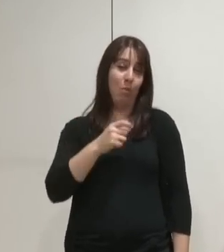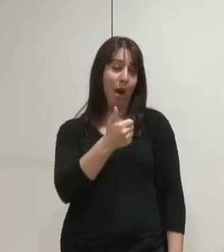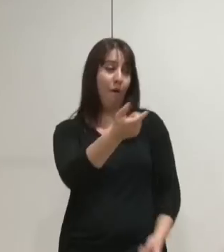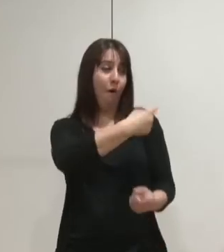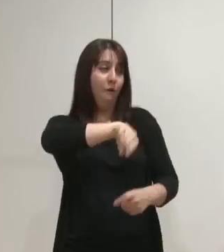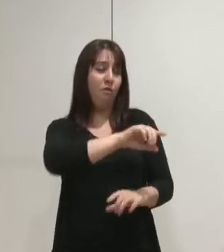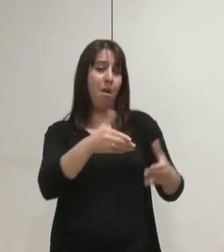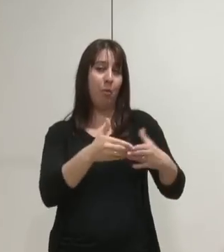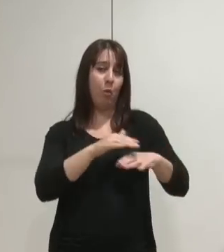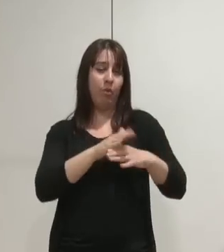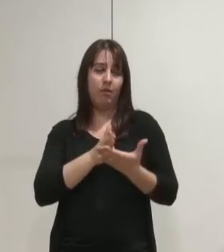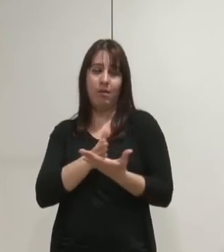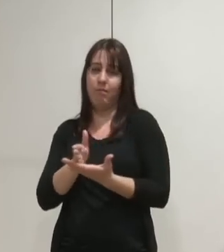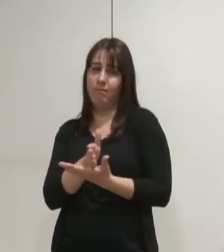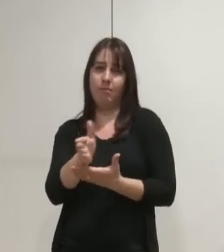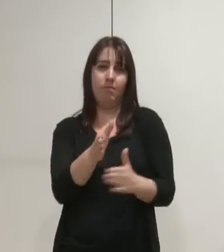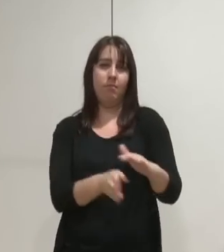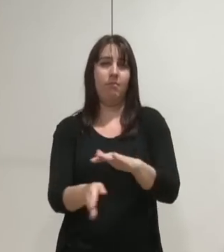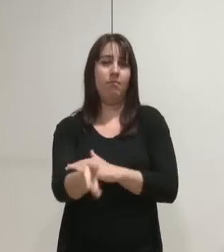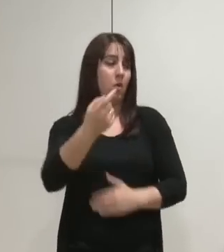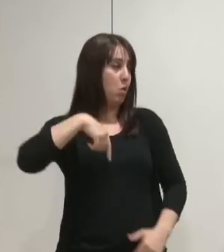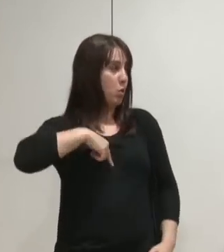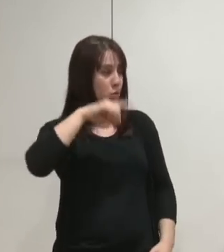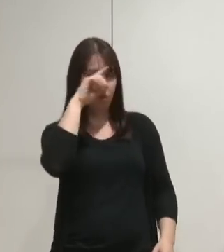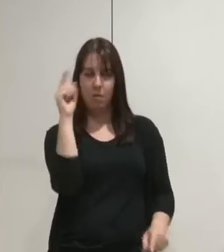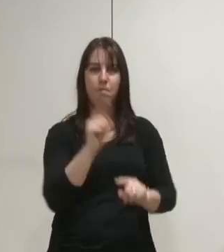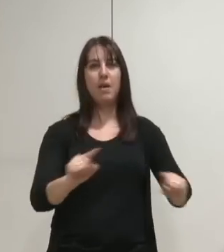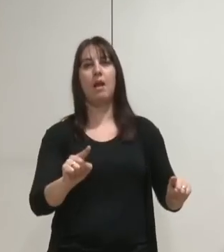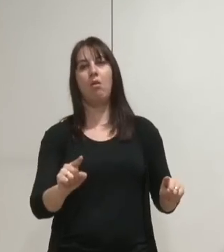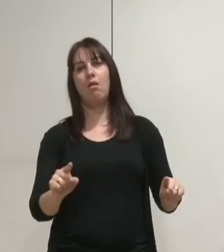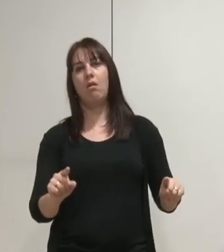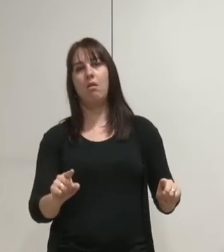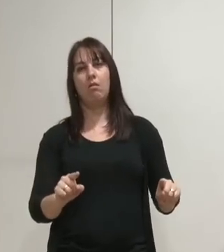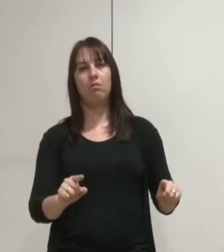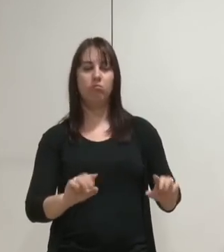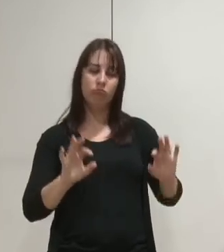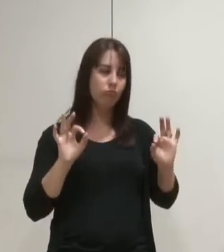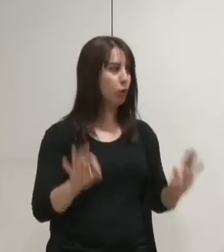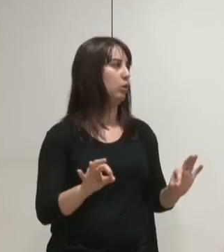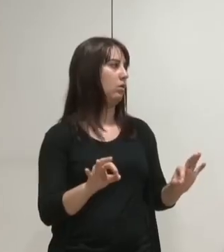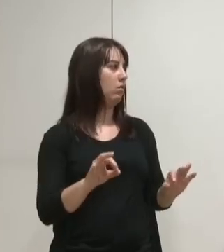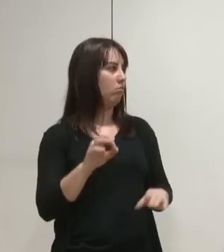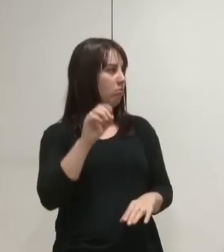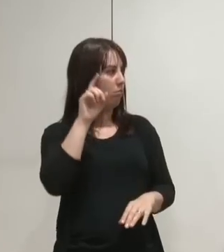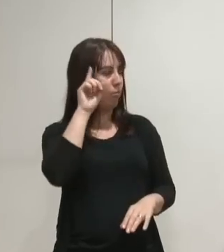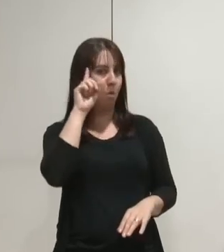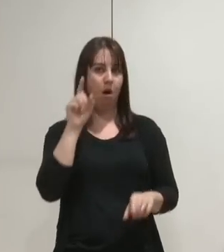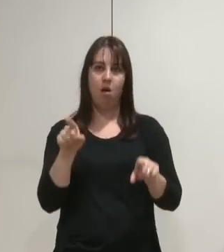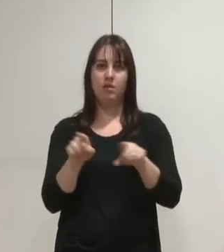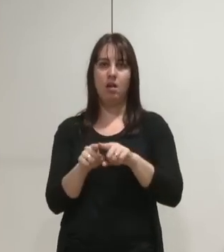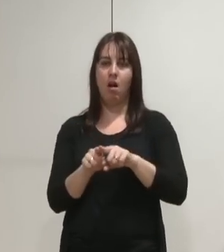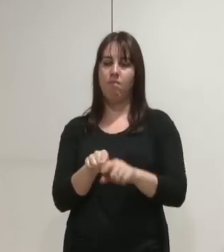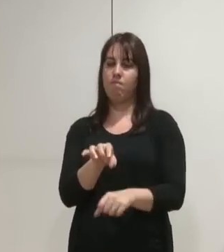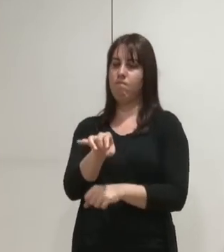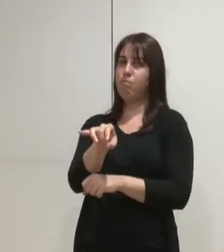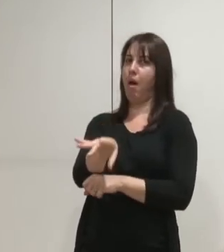prenez direction que nous condamnons parce que elle procède d' d'un repli ça